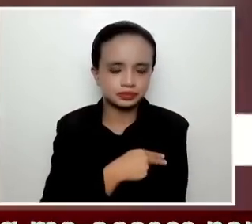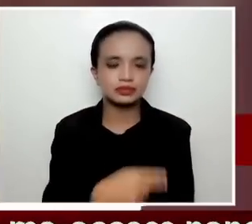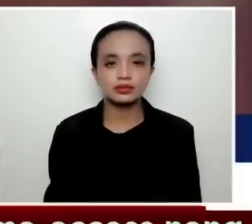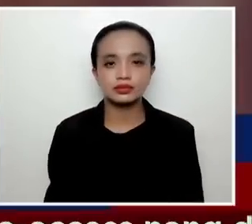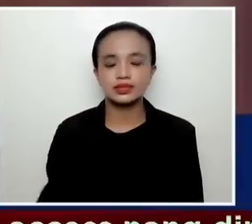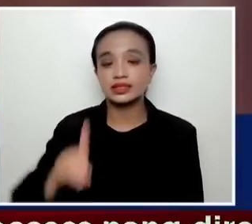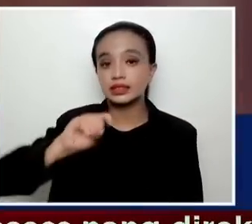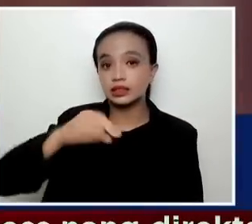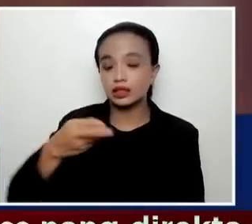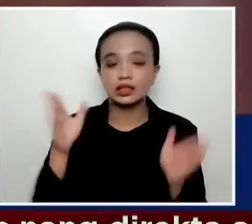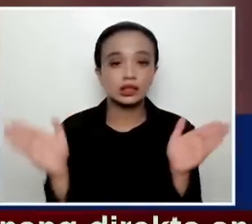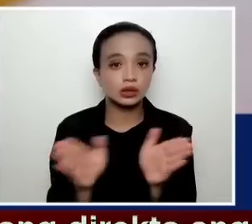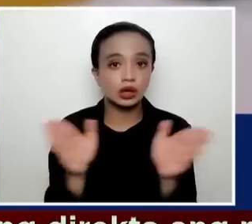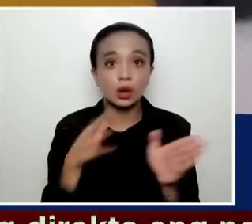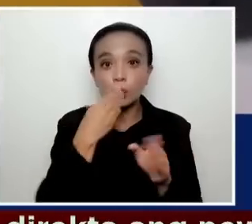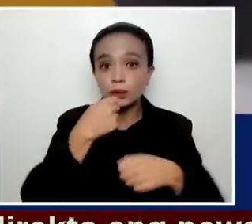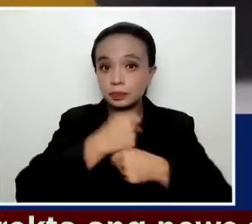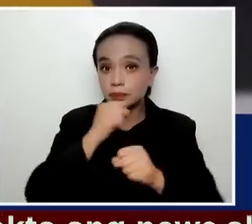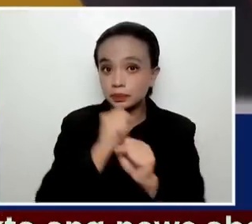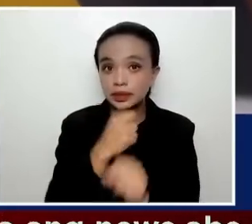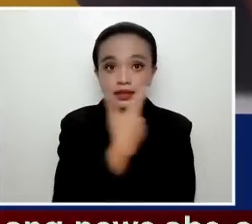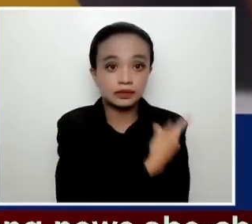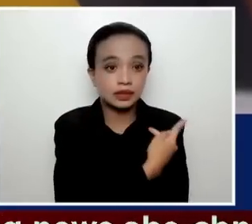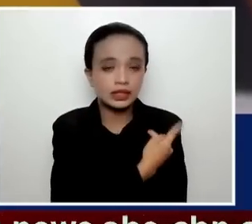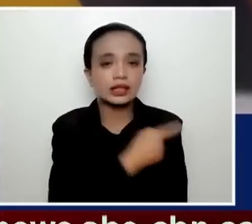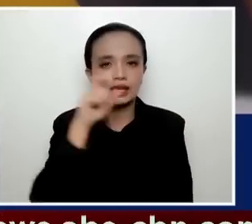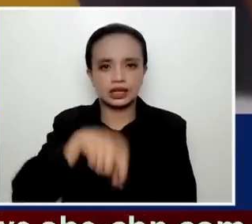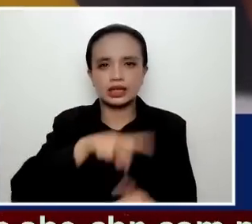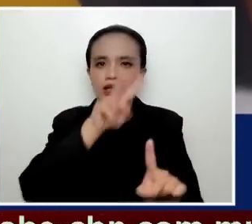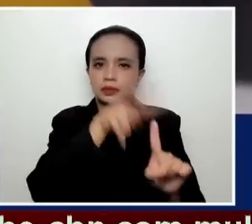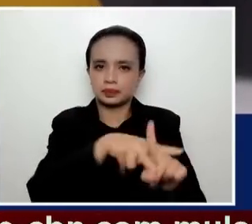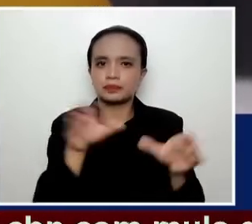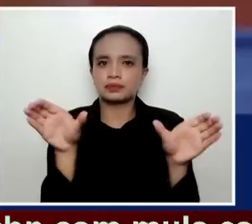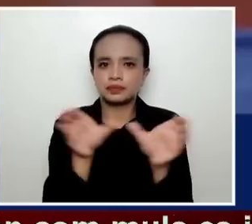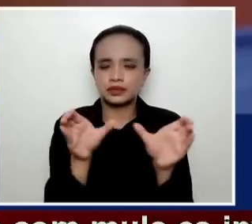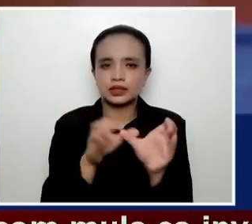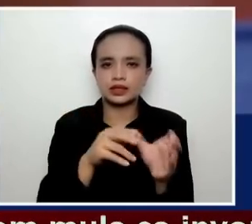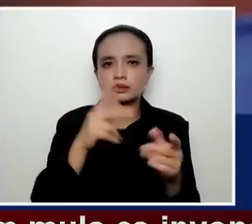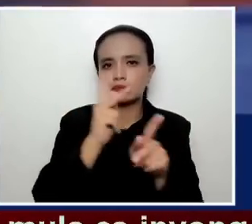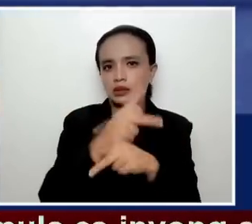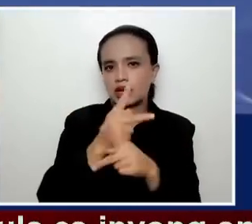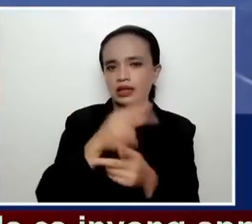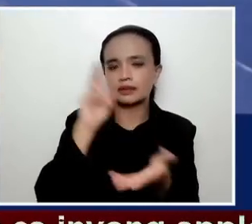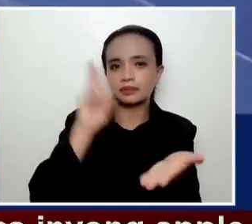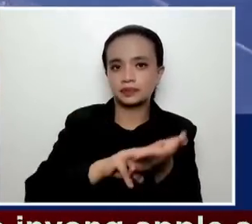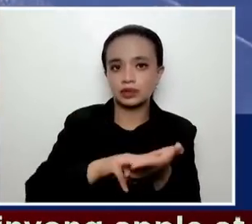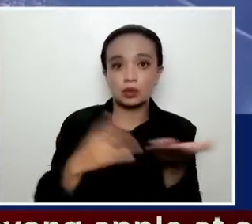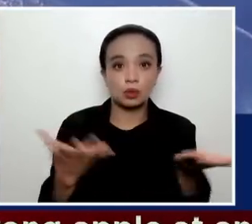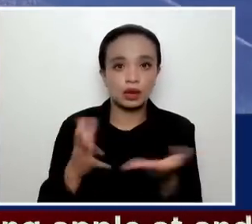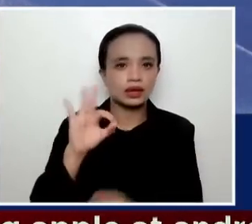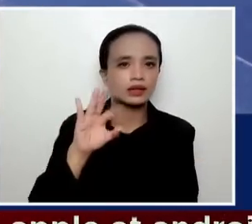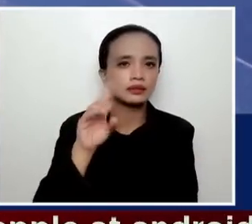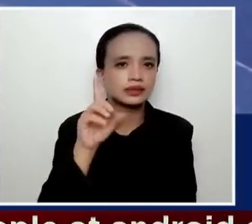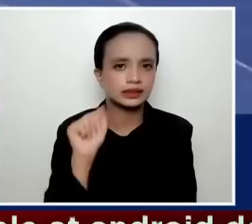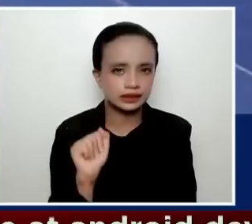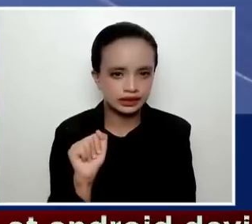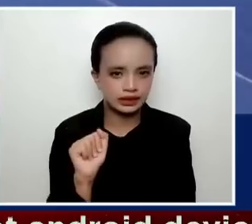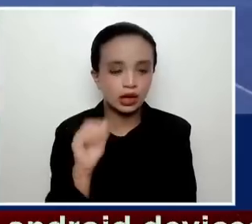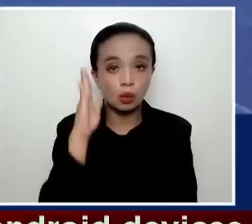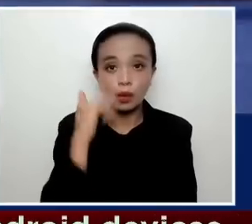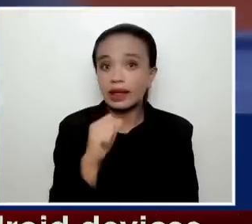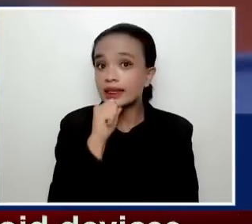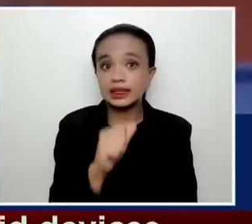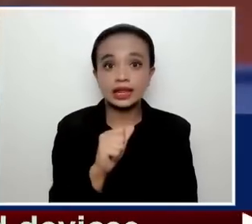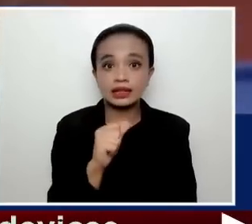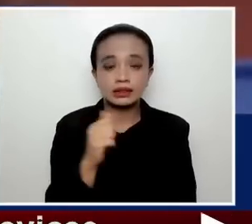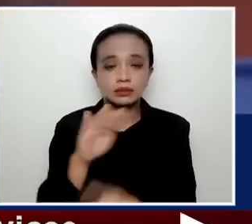DOH ang mga vaccine manufacturer na mag-apply na ng Certificate of Product Registration sa Food and Drug Administration para hindi